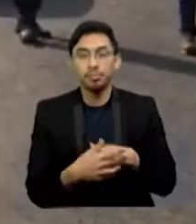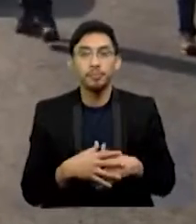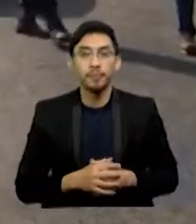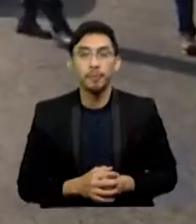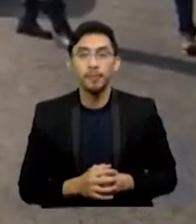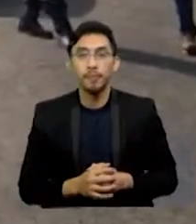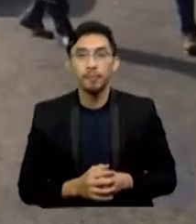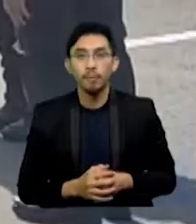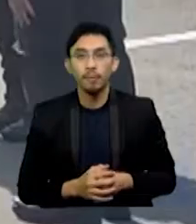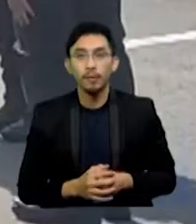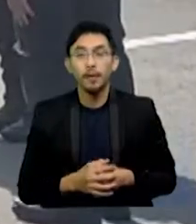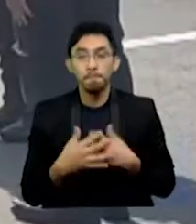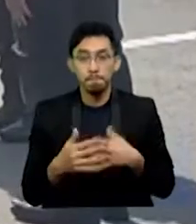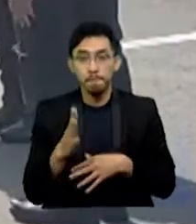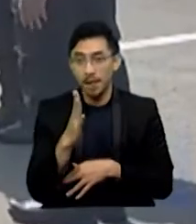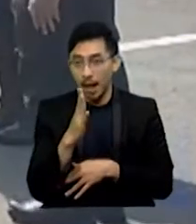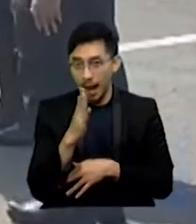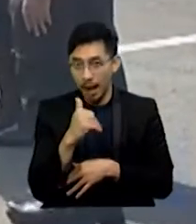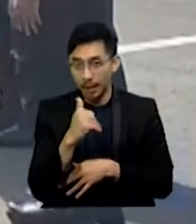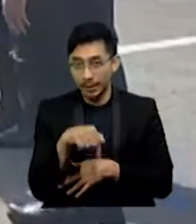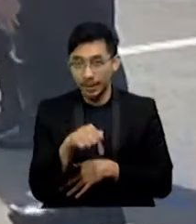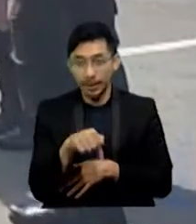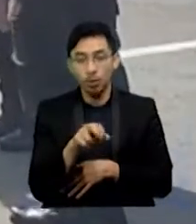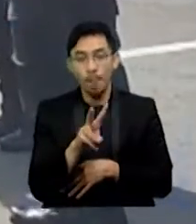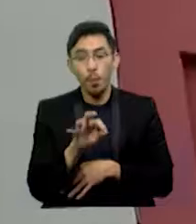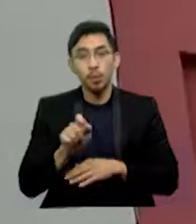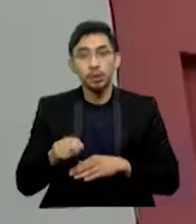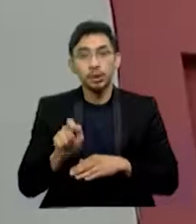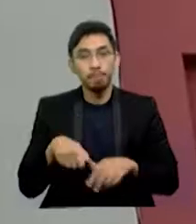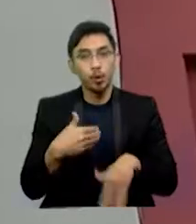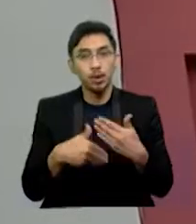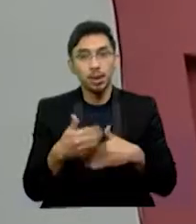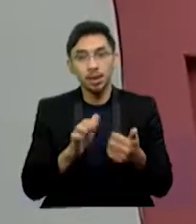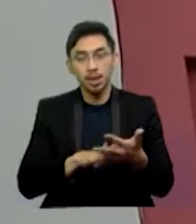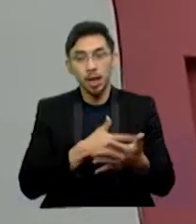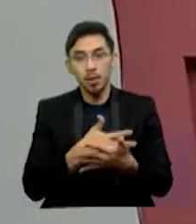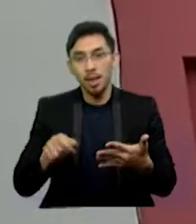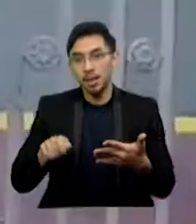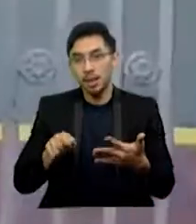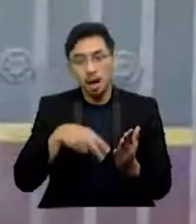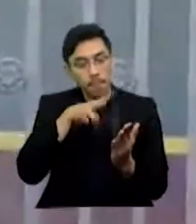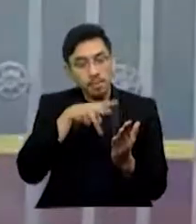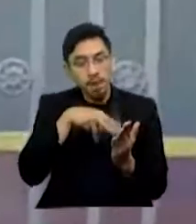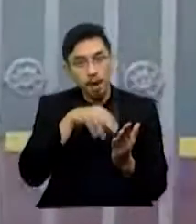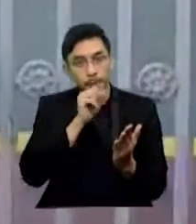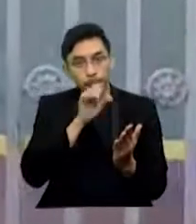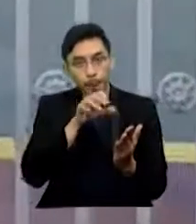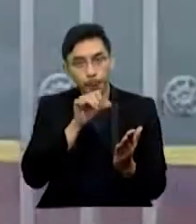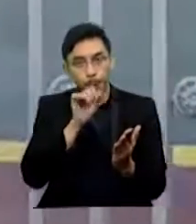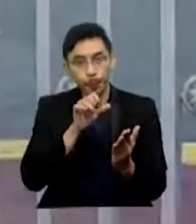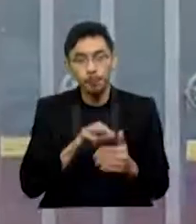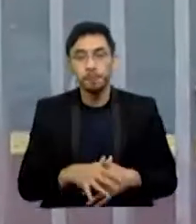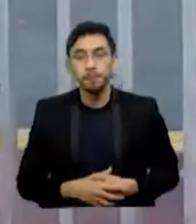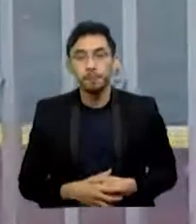Sementara hari ini sidang ke-20 terdakwa Julianto Eka Putra digelar dengan agenda sidang pembacaan tuntutan. Sidang digelar tertutup